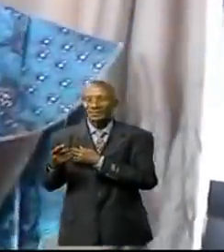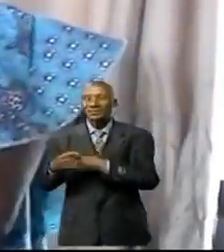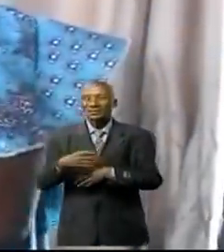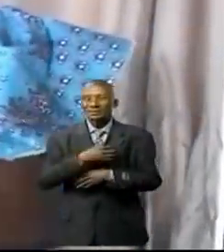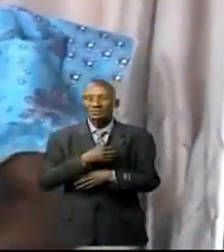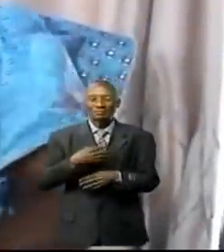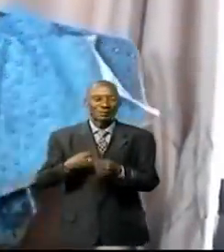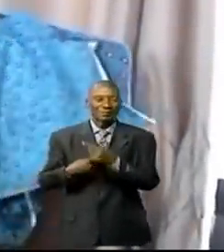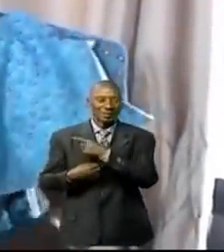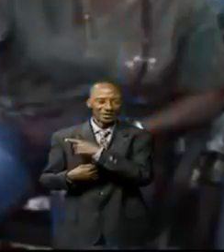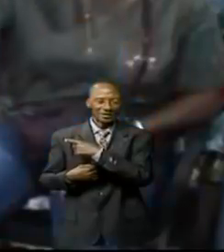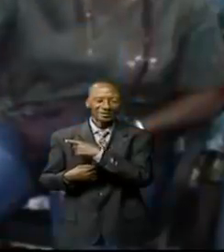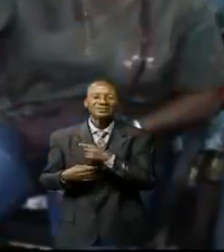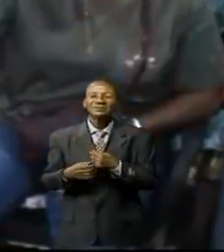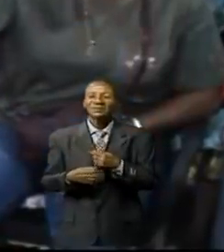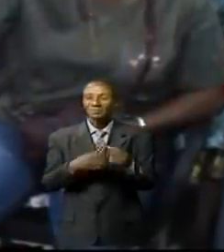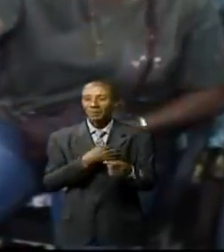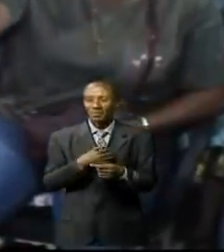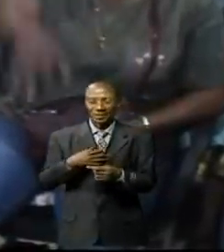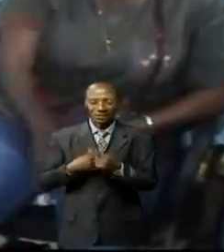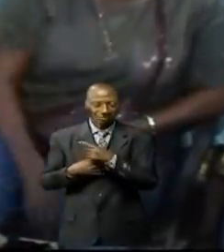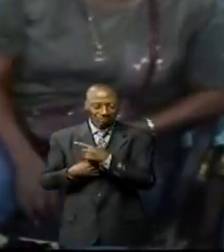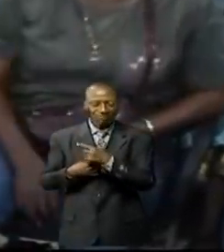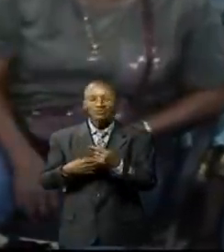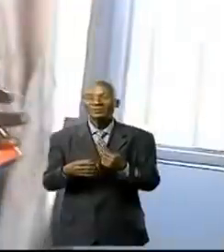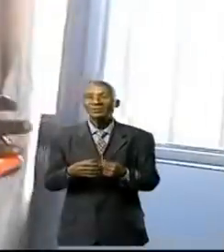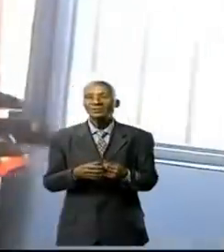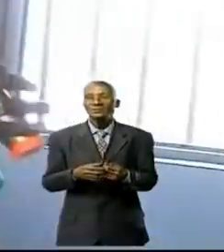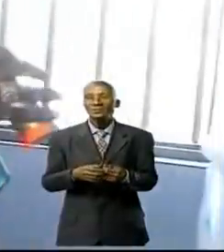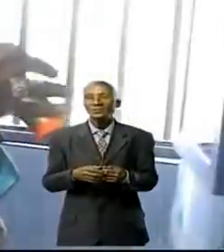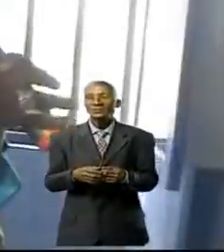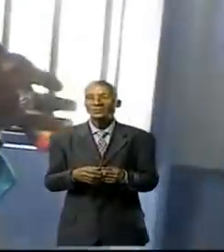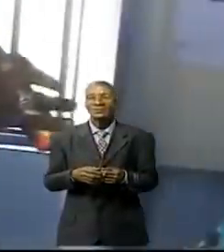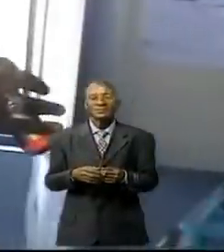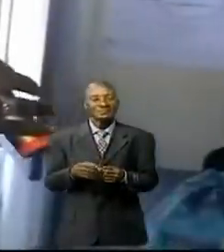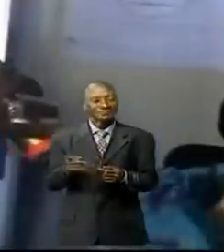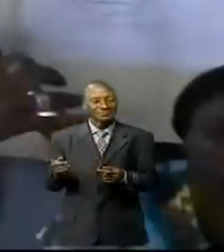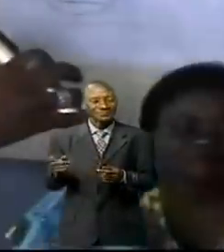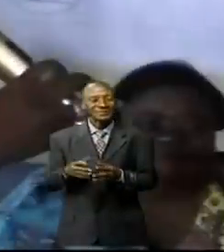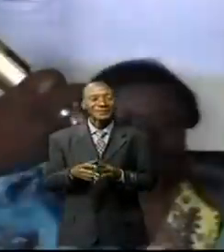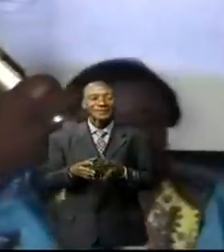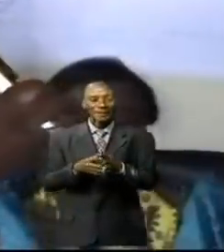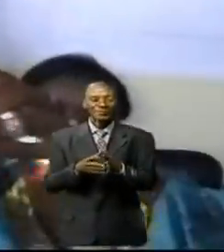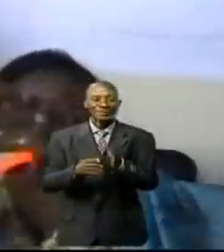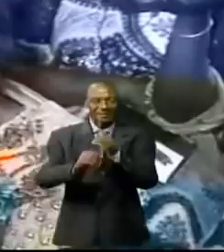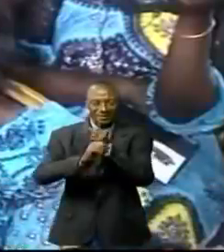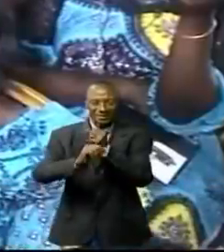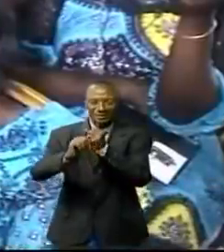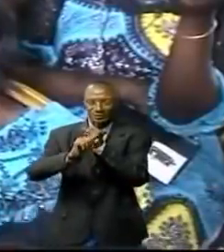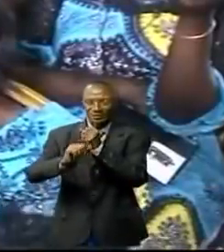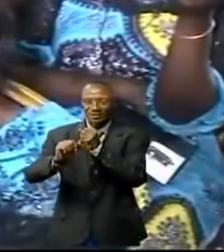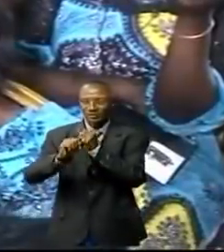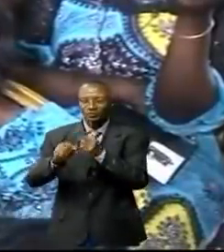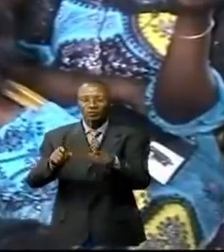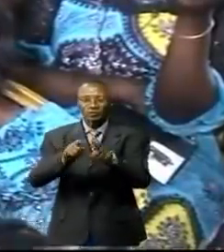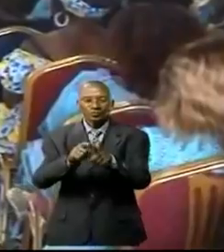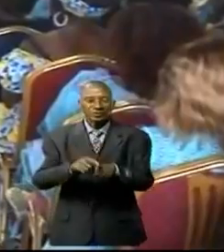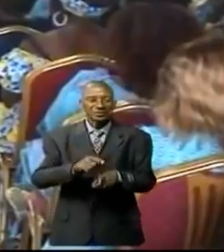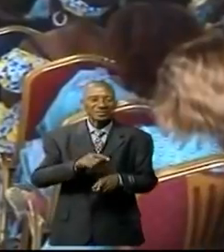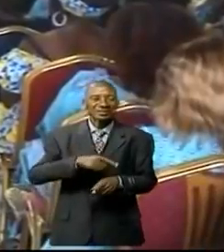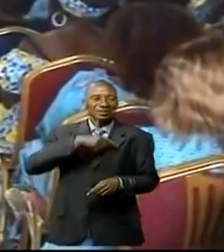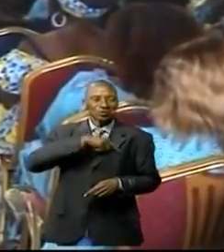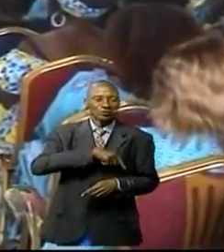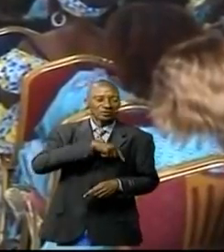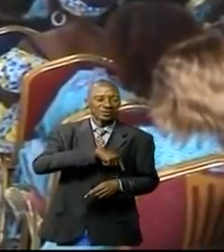Tshisekedi, sa présidente d'honneur, a été marquée par la sensibilisation et la conscience de la